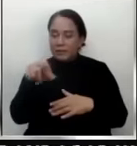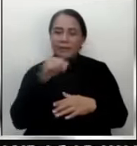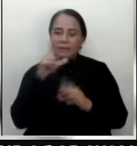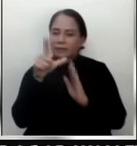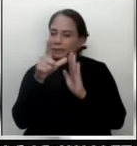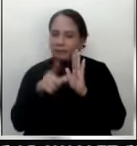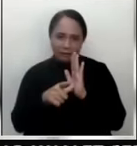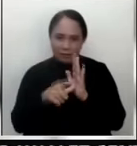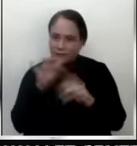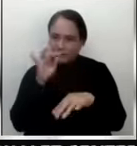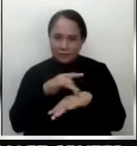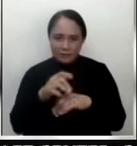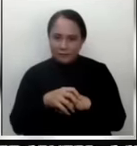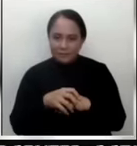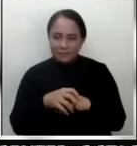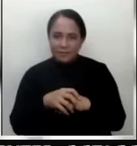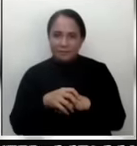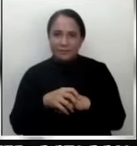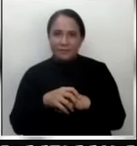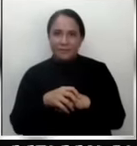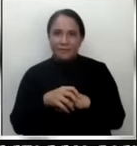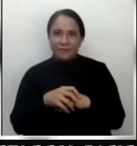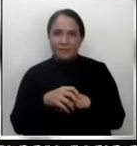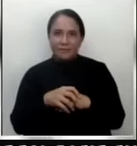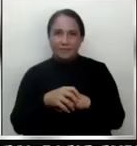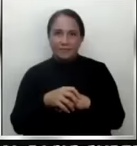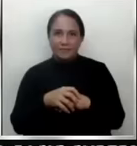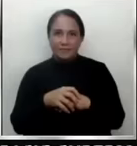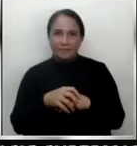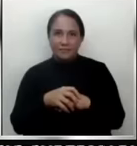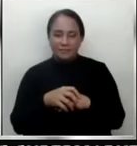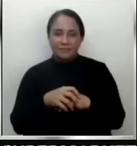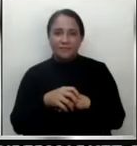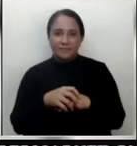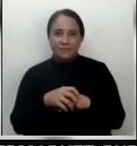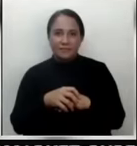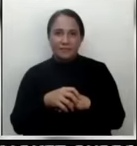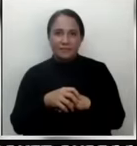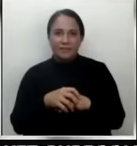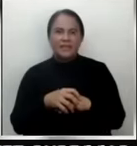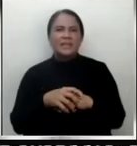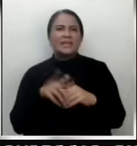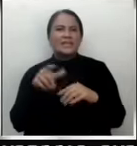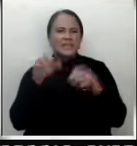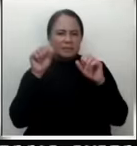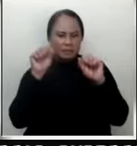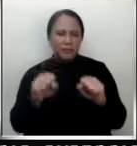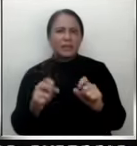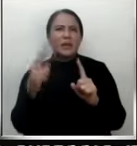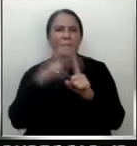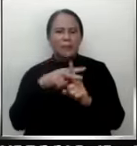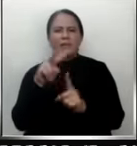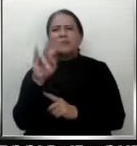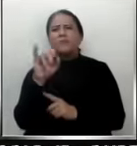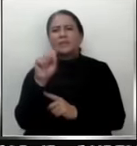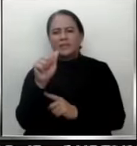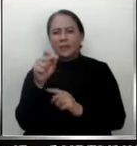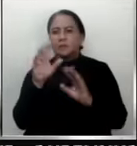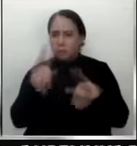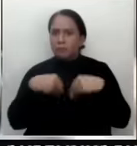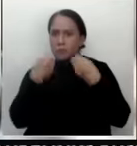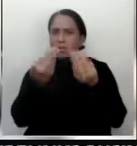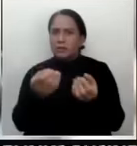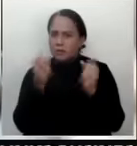dito. No? Thank you, pwede sir. Naman sila mag-apply ng visa, bibigyan sila ng BID. Ewan ko kung bakit